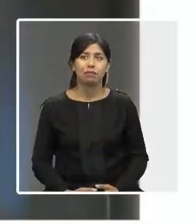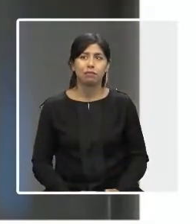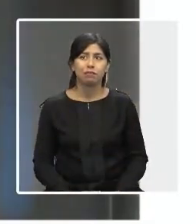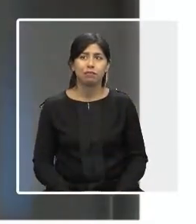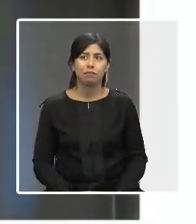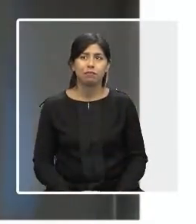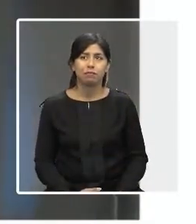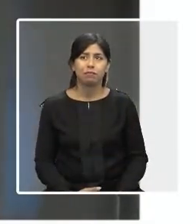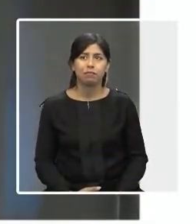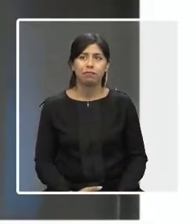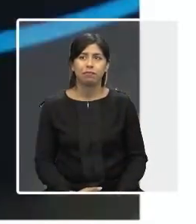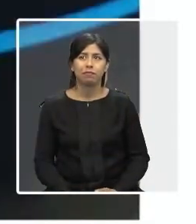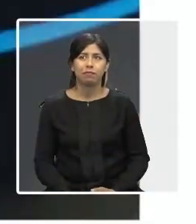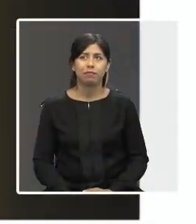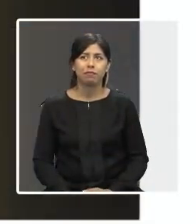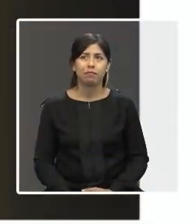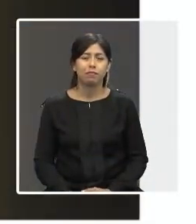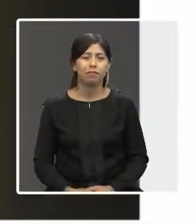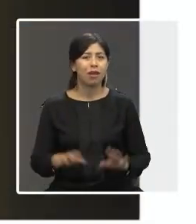おはよう。